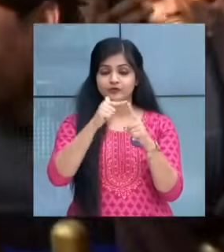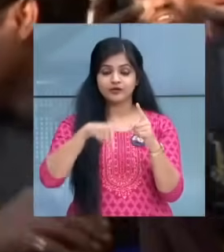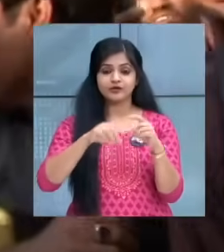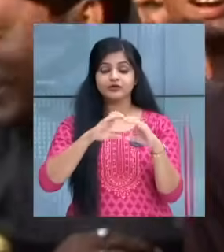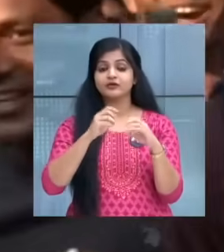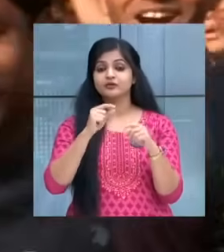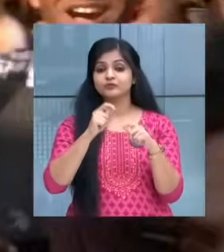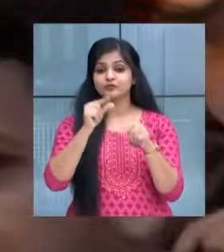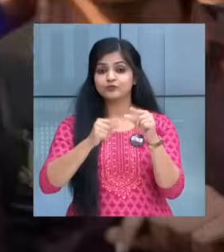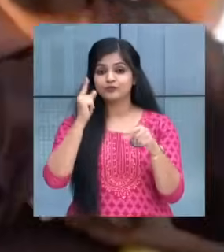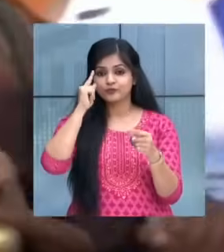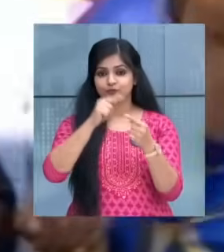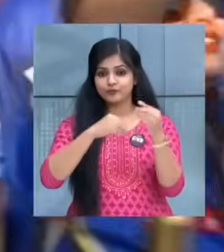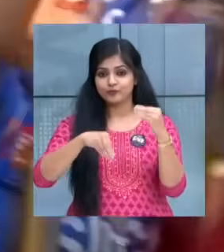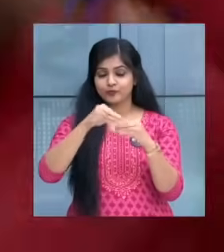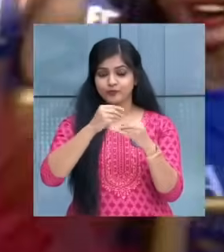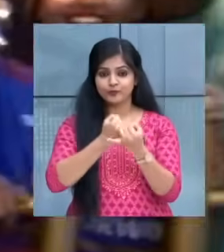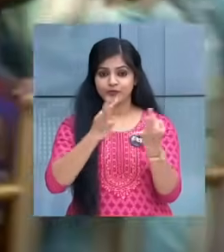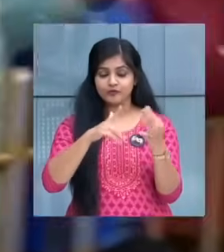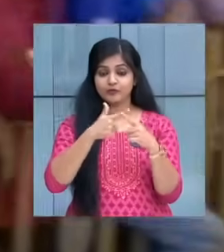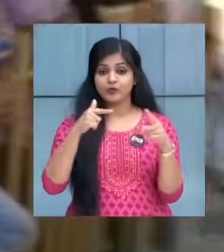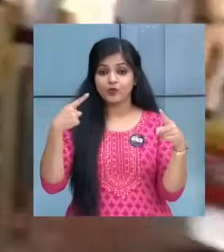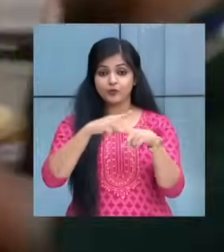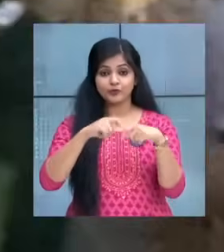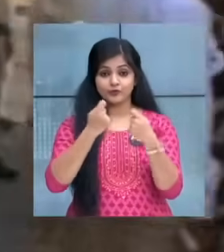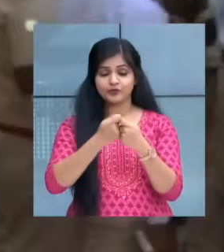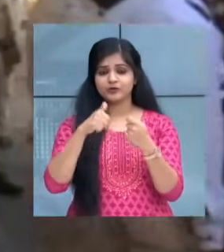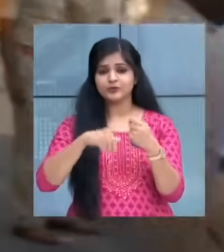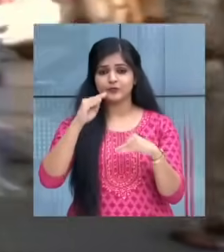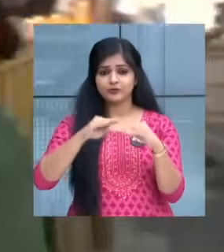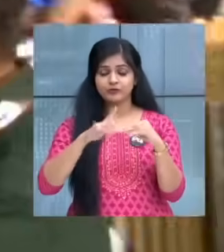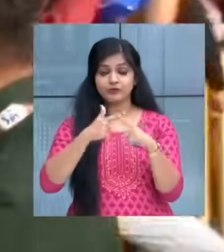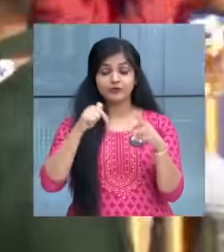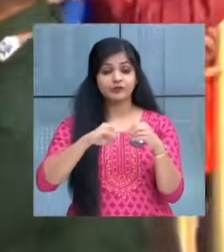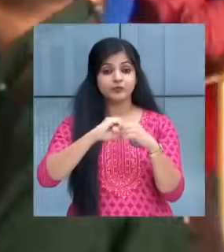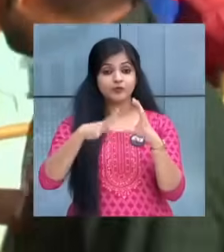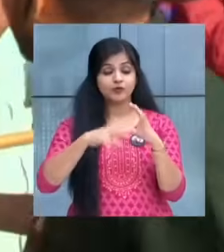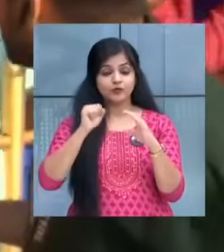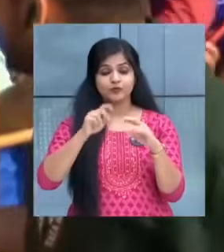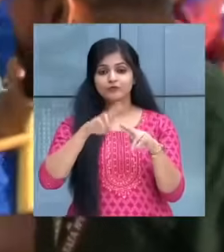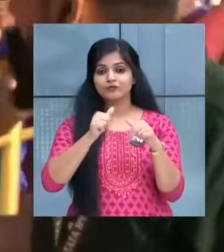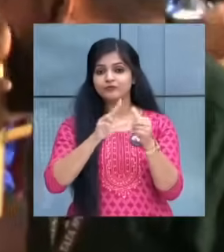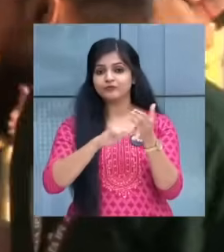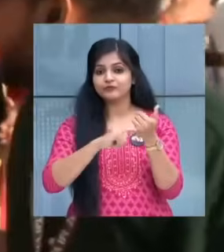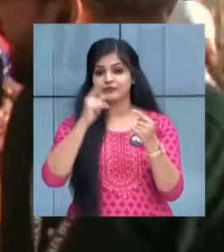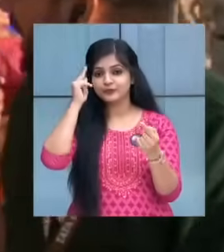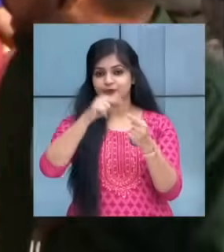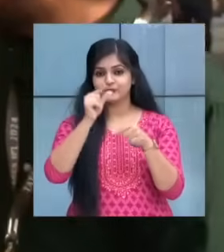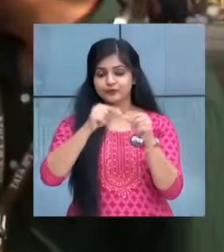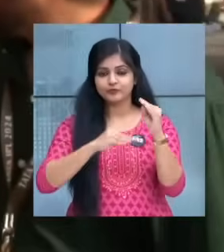ആരാധകർ വളരെ കുറവ് മാത്രമാണ് സാധാരണ കാണാറുള്ളത്. പക്ഷേ ഇന്നിപ്പോൾ നിരവധി ബംഗളൂരു ഫാൻസ്